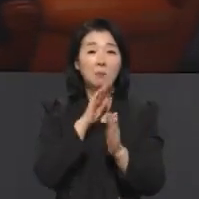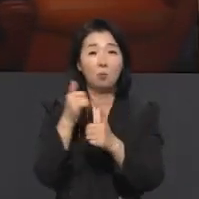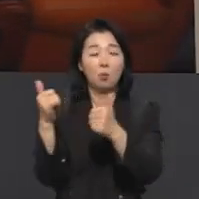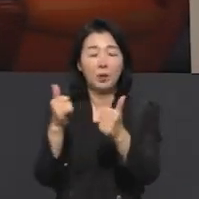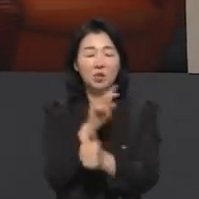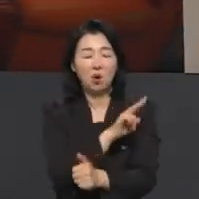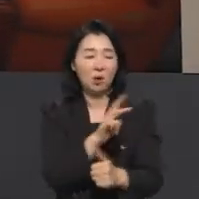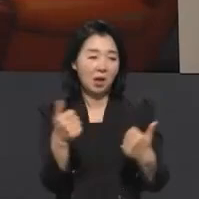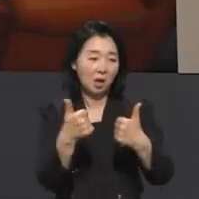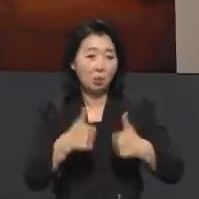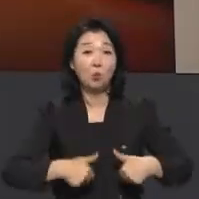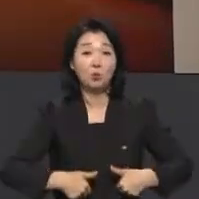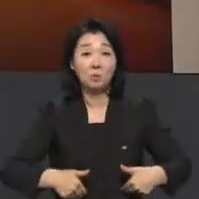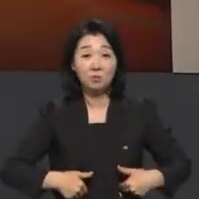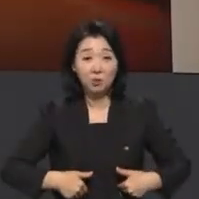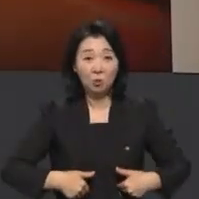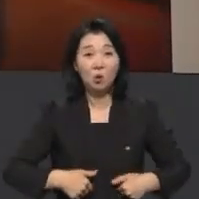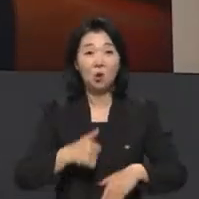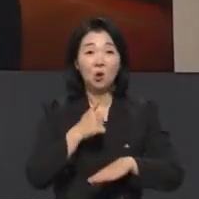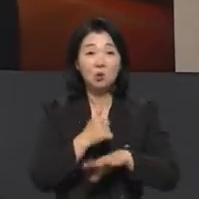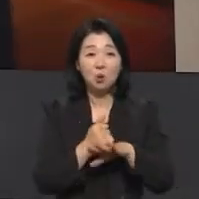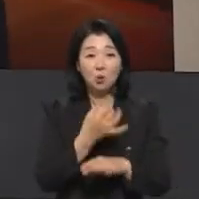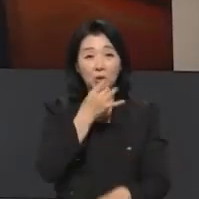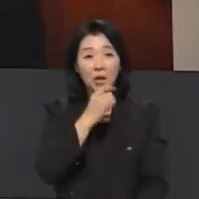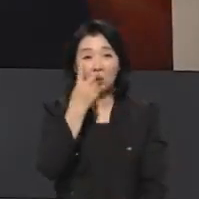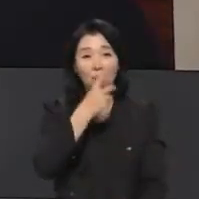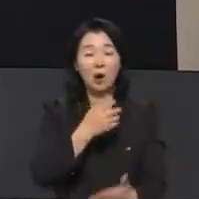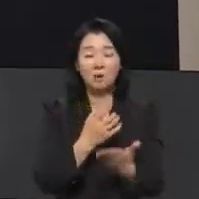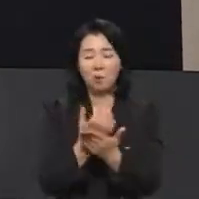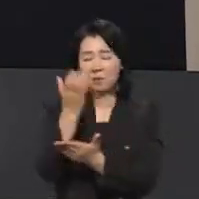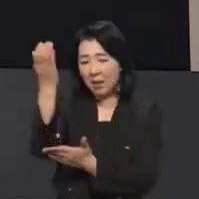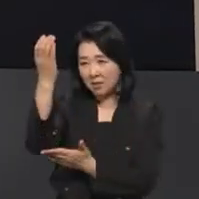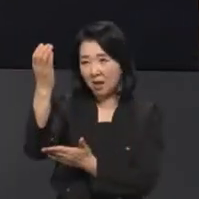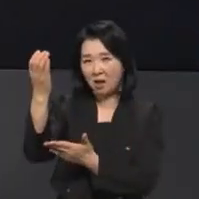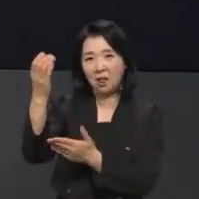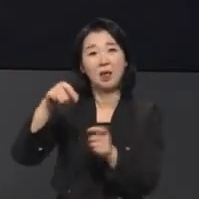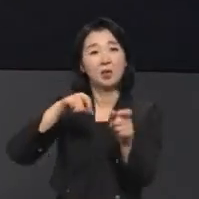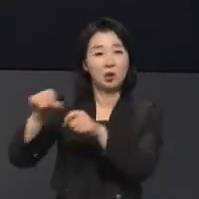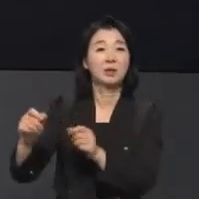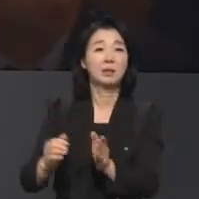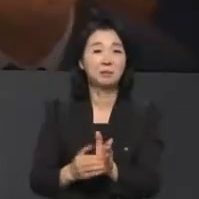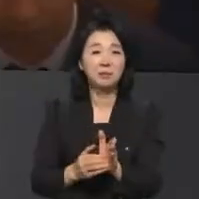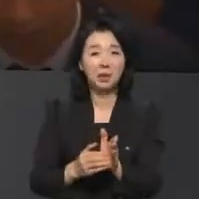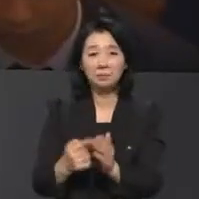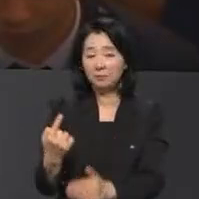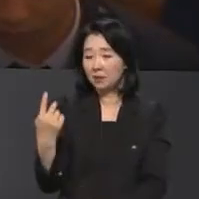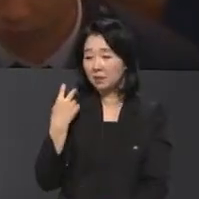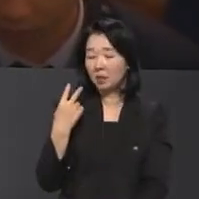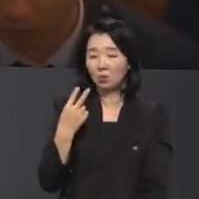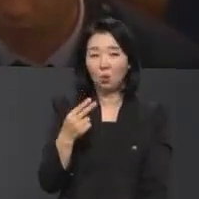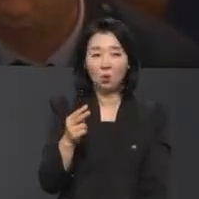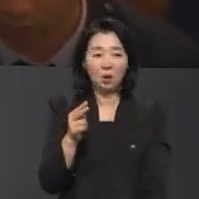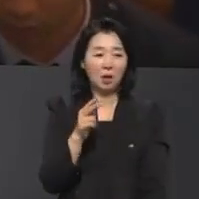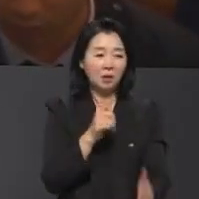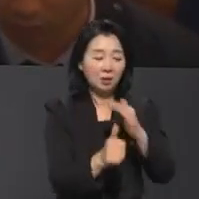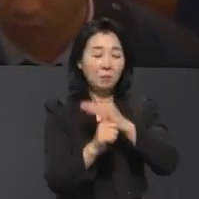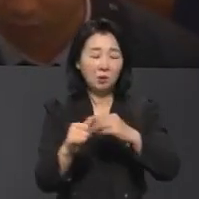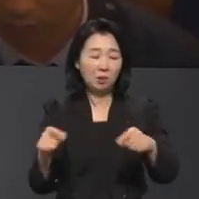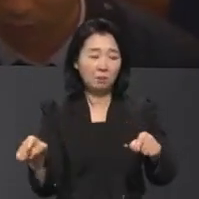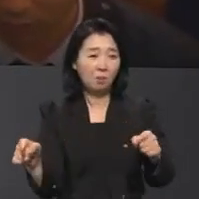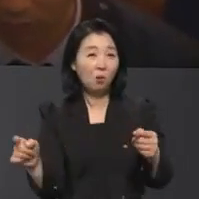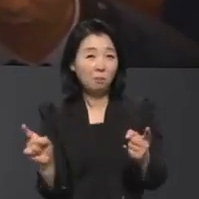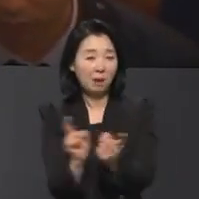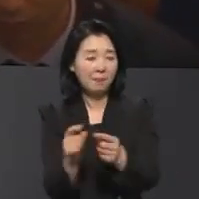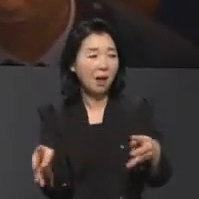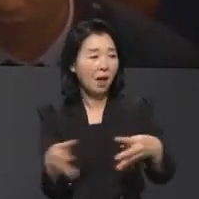논의하라면서 양국관리법 개정안 상정을 연기했는데요. 그제도 여야 원내대표와 만나서 합의를 다시 한번 강조했지만